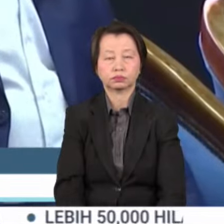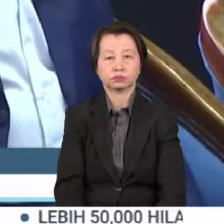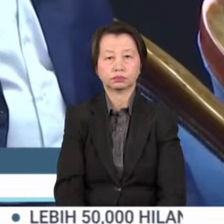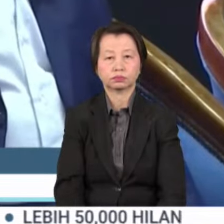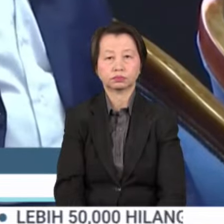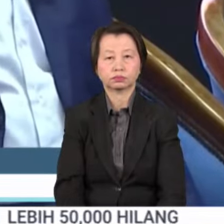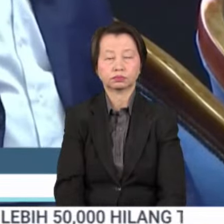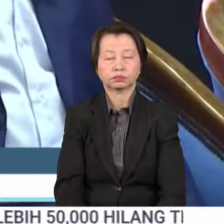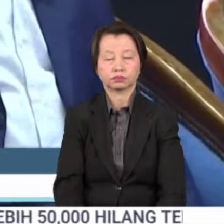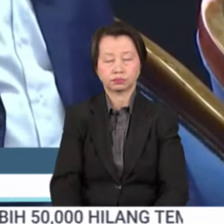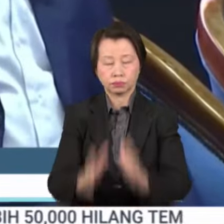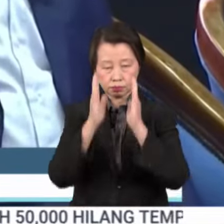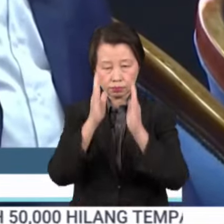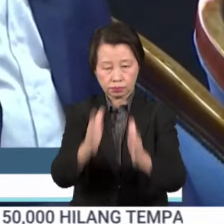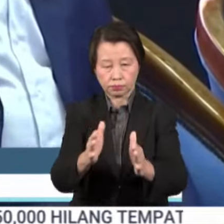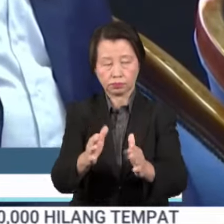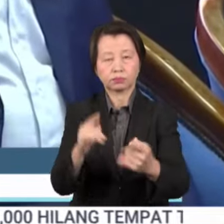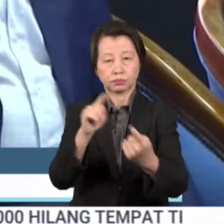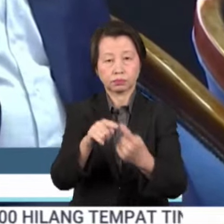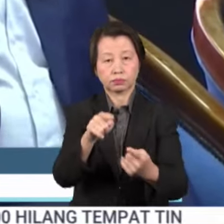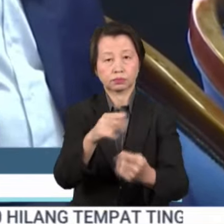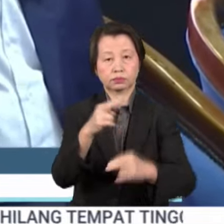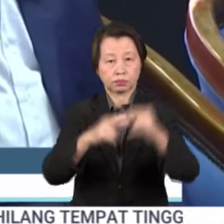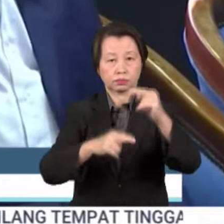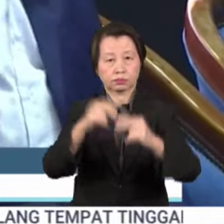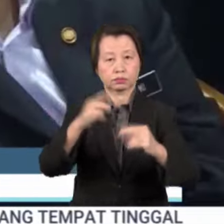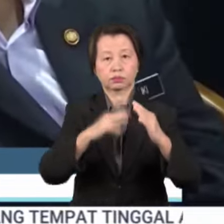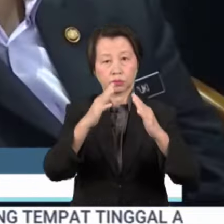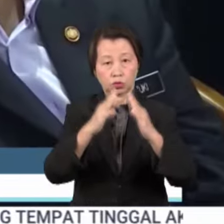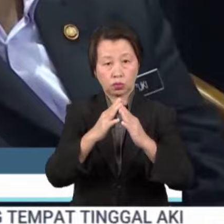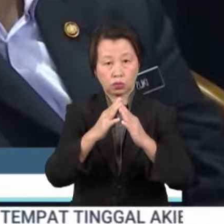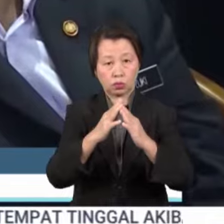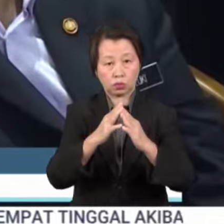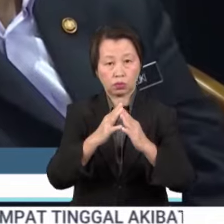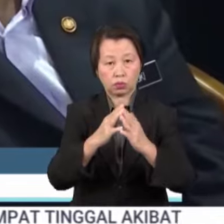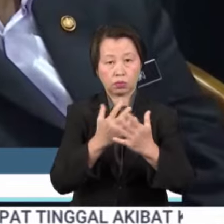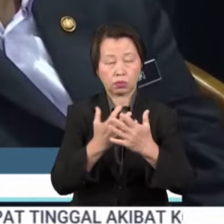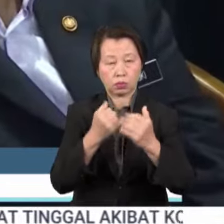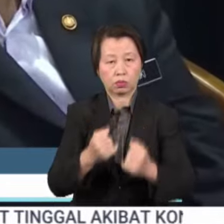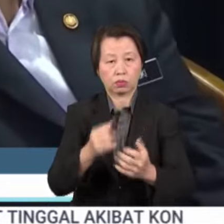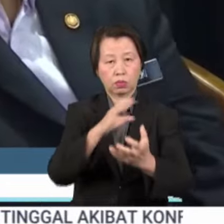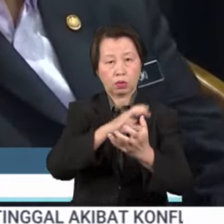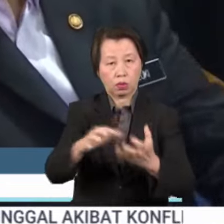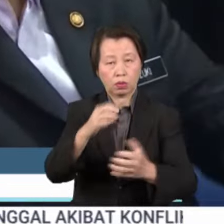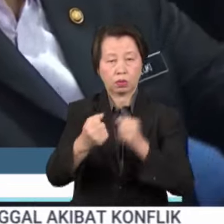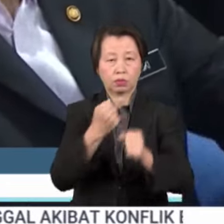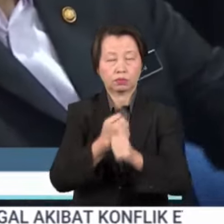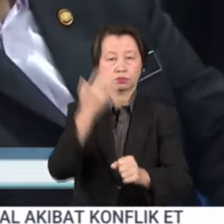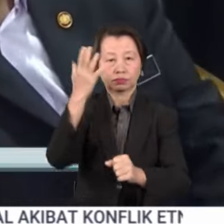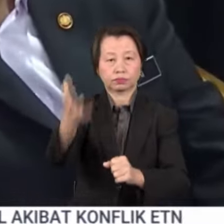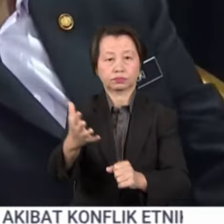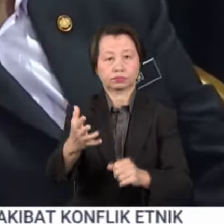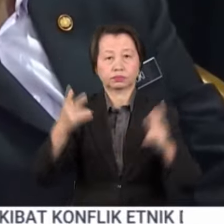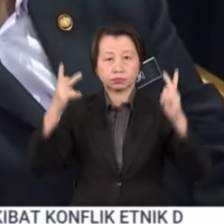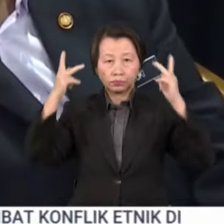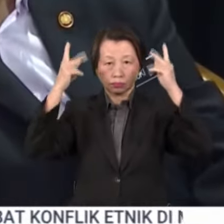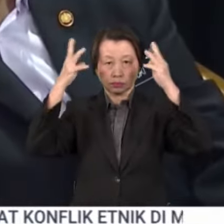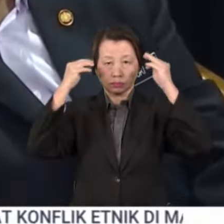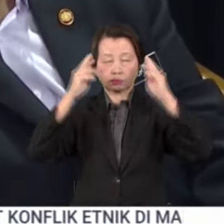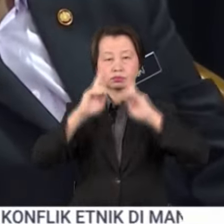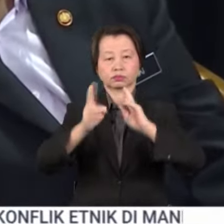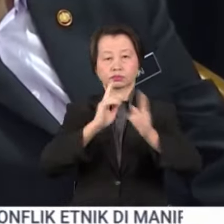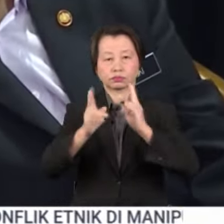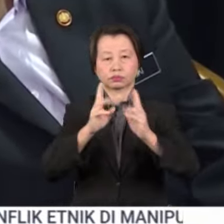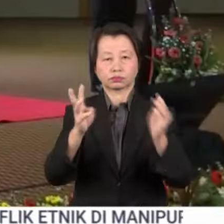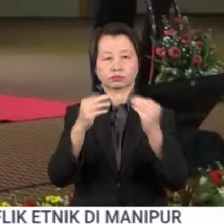Selain itu, tumpuan turut diberikan kepada pembinaan kediaman penjawat awam baharu dan rosak tahun depan. Perdana Menteri berucap demikian